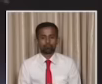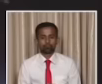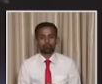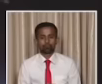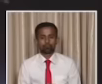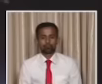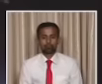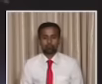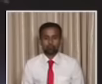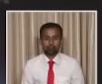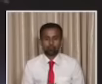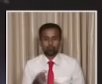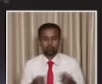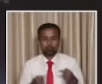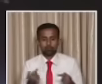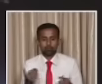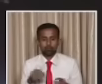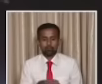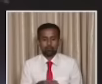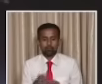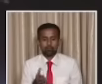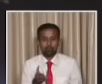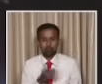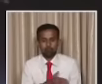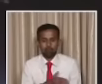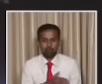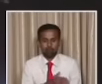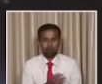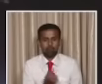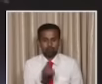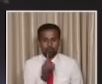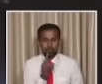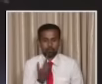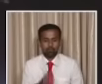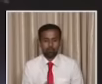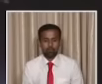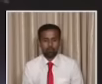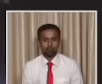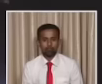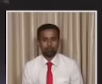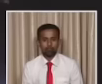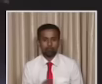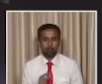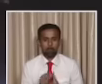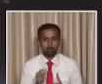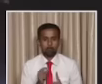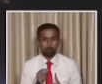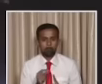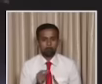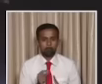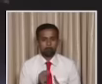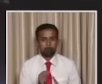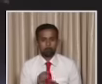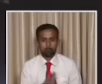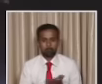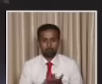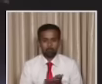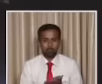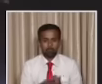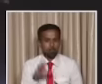මම විවාදෙට එක් වෙන්නේ ඉස්සෙල්ලා අපේ ගරු මන්ත්‍රීතුමෙක් කතා කරා මේ පාර්ලිමේන්තු සම්ප්‍රදාය ගැන අවබෝධයක්